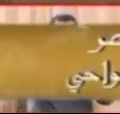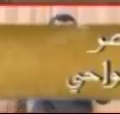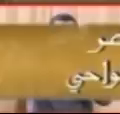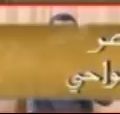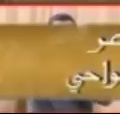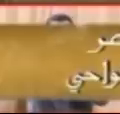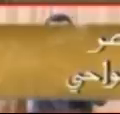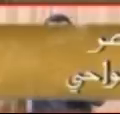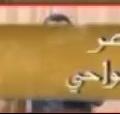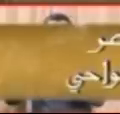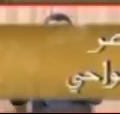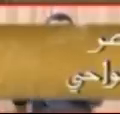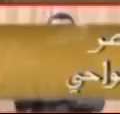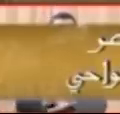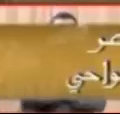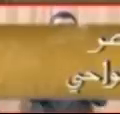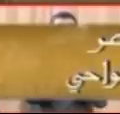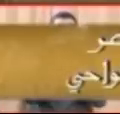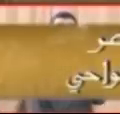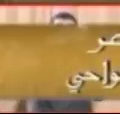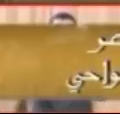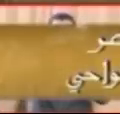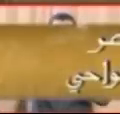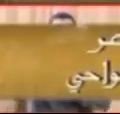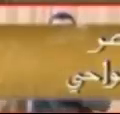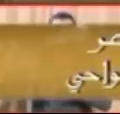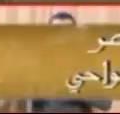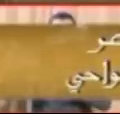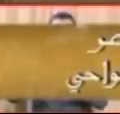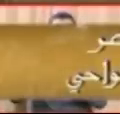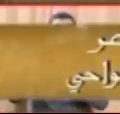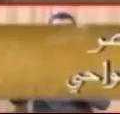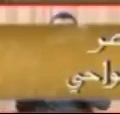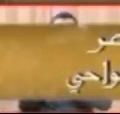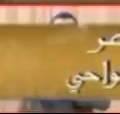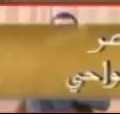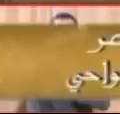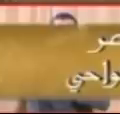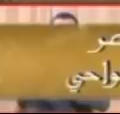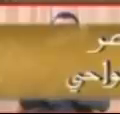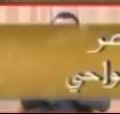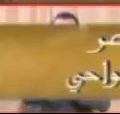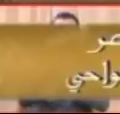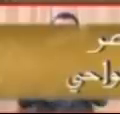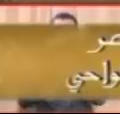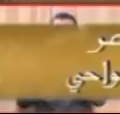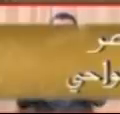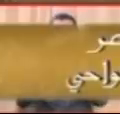الخدمات المقدمه للمواطن المغربي. صحيح انها كانت من الاولويات، ثاني اولويه في المخطط ديال الاقلاع اللي